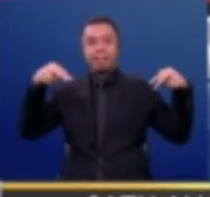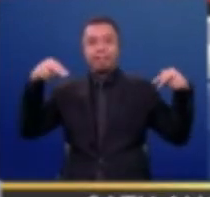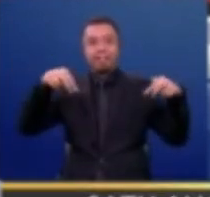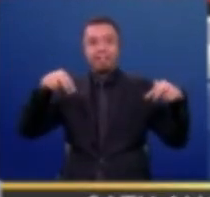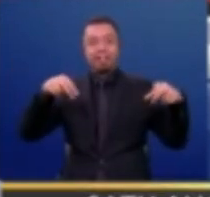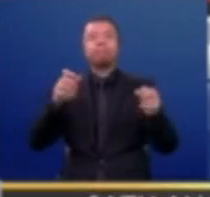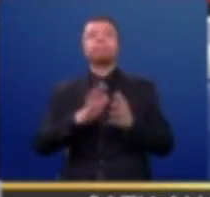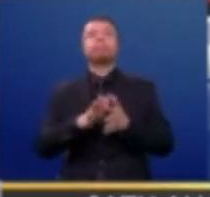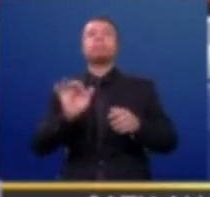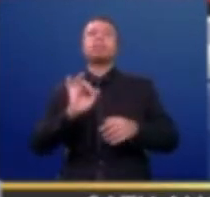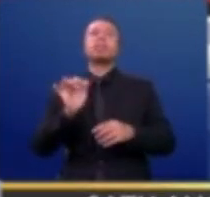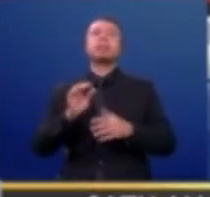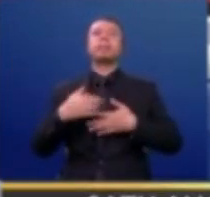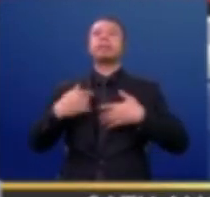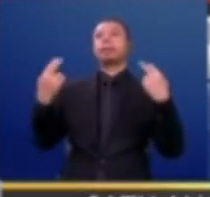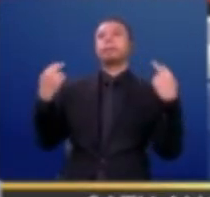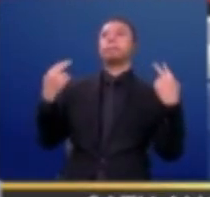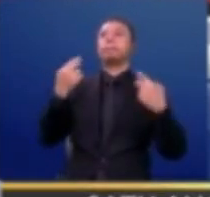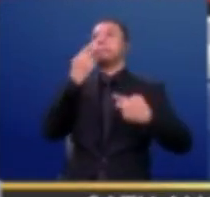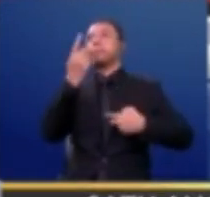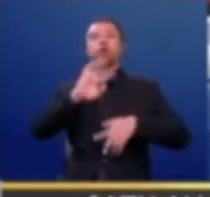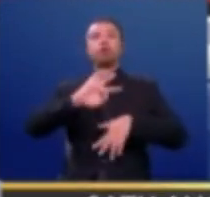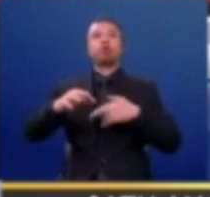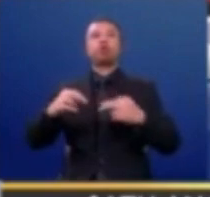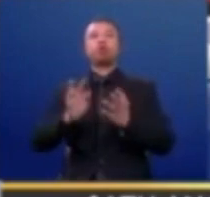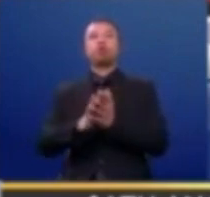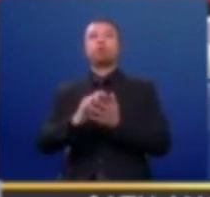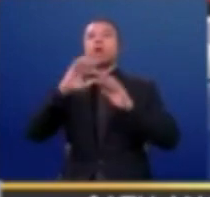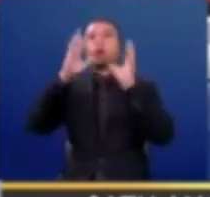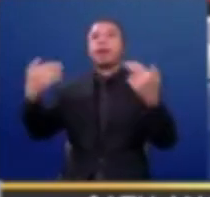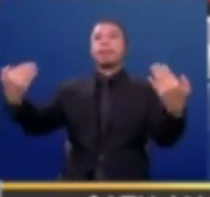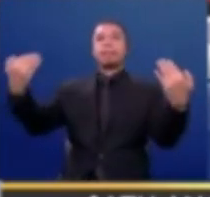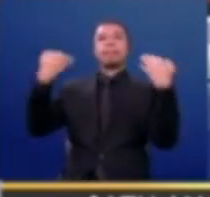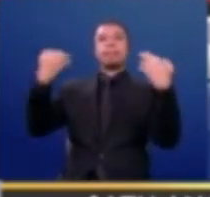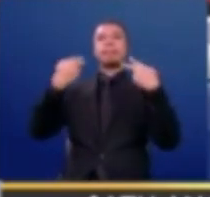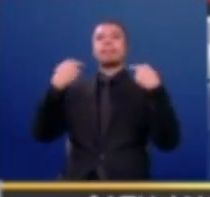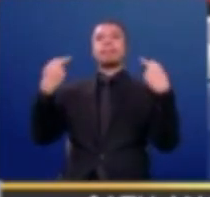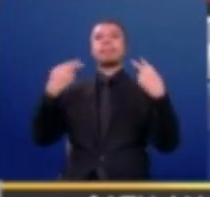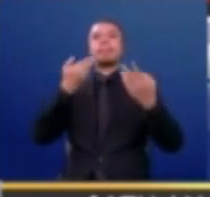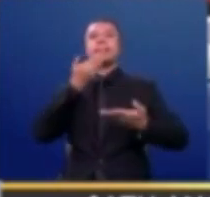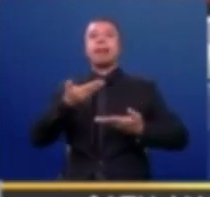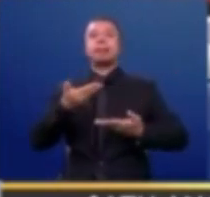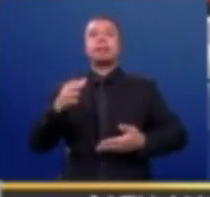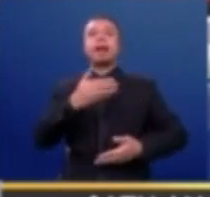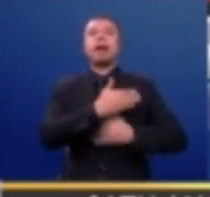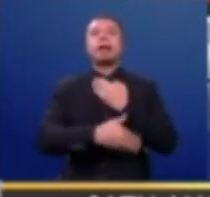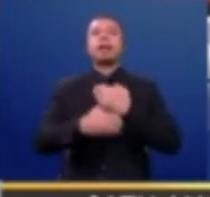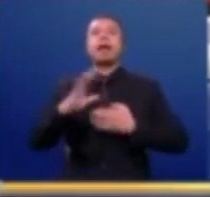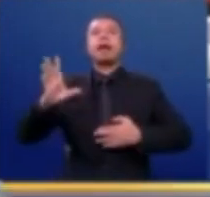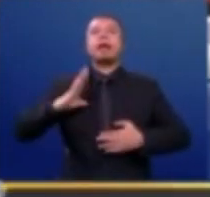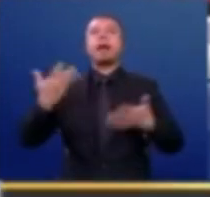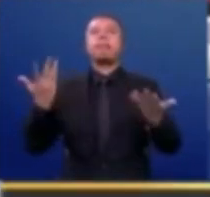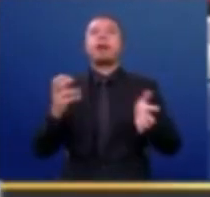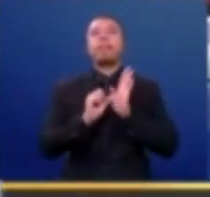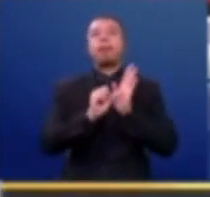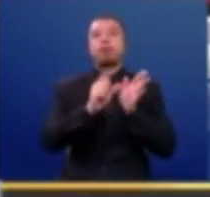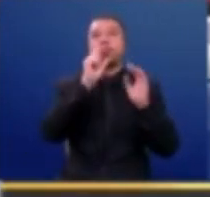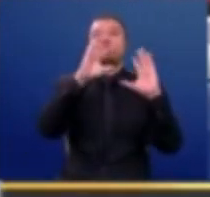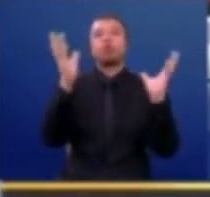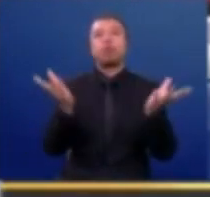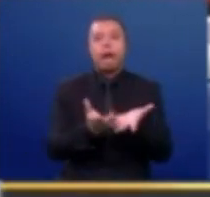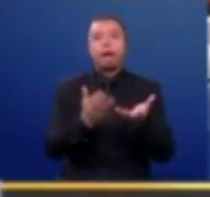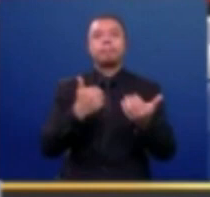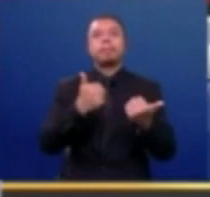ya, semacam forum di mana seluruh dunia bertanya-tanya kepada negara-negara kaya dunia, mana bantuanmu untuk membantu dunia keluar